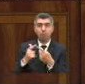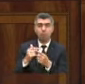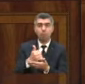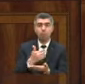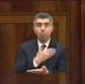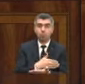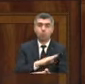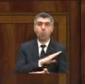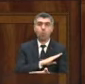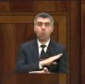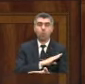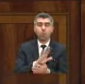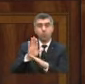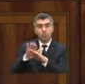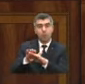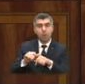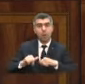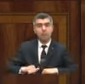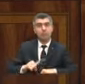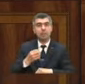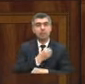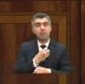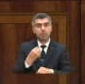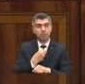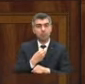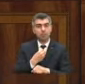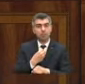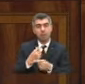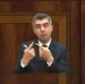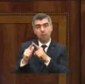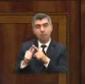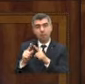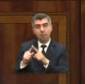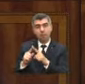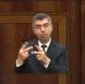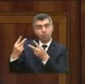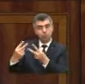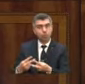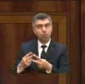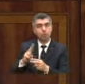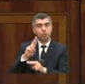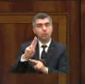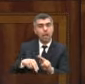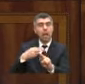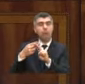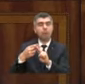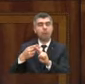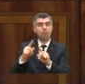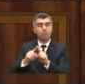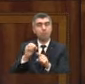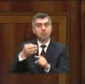الدستورية، وتدعو الوزير الصحة في حكومتكم على أنه يتجاوب إيجابا مع المهمة الاستطلاعية ديال مجلس